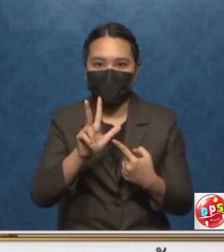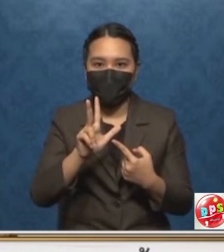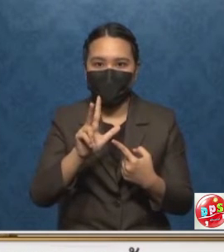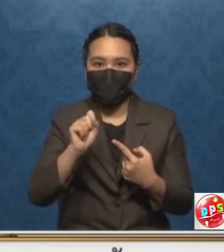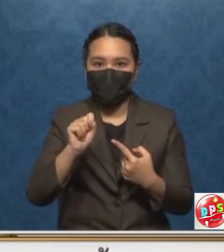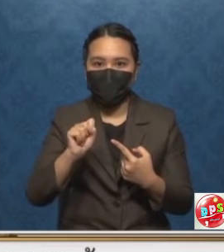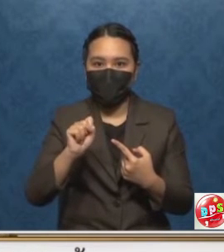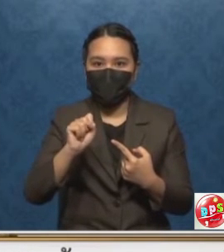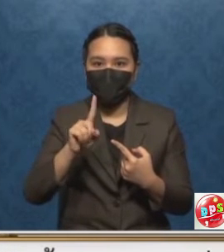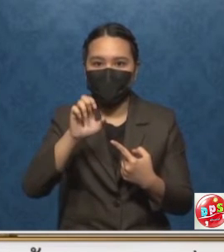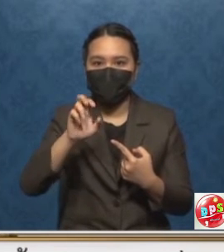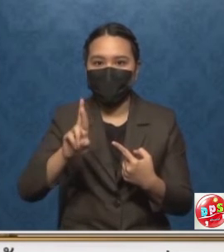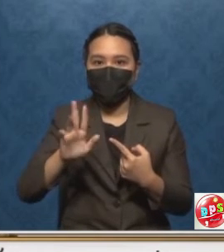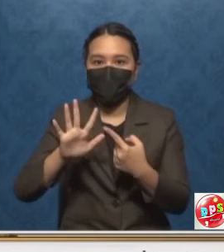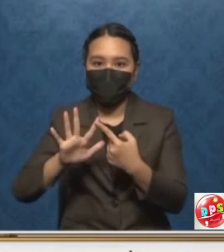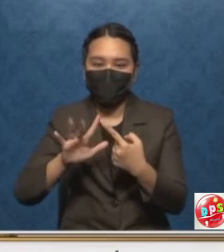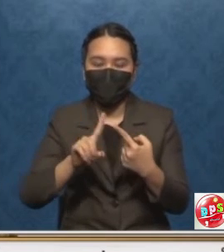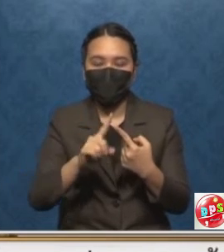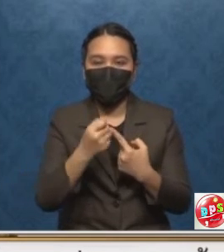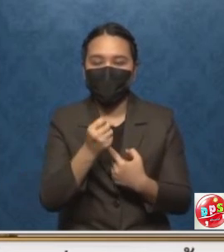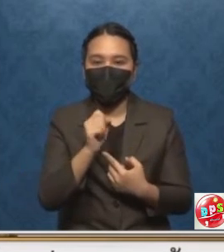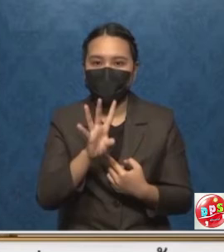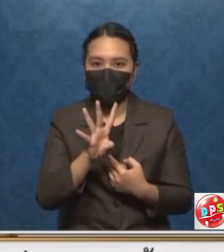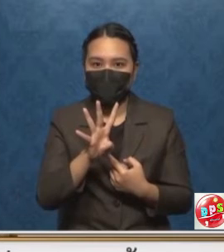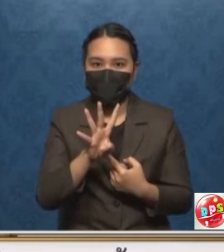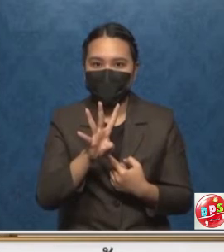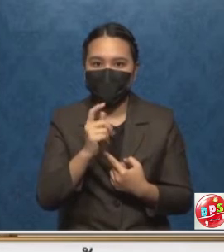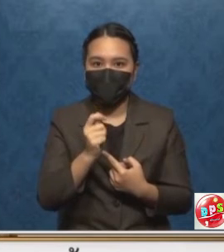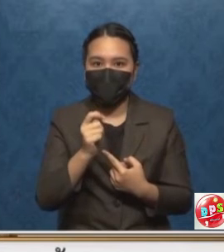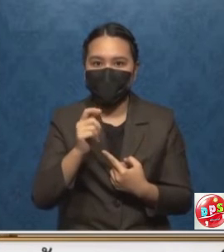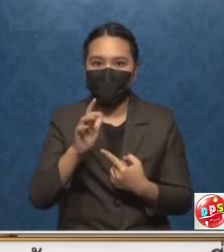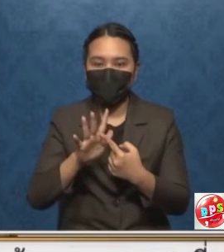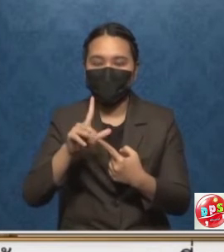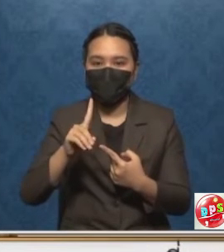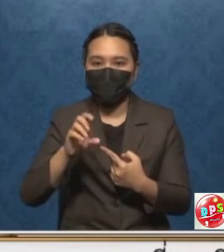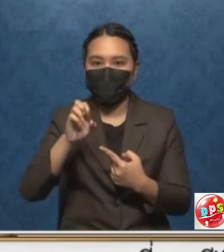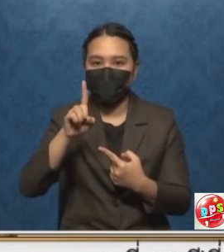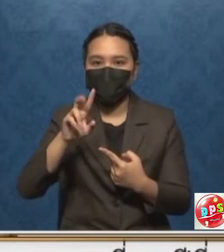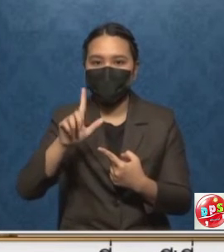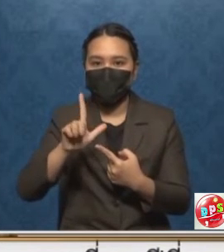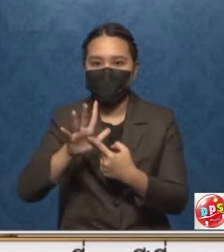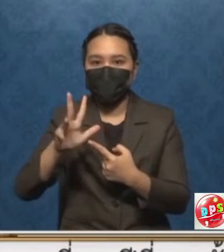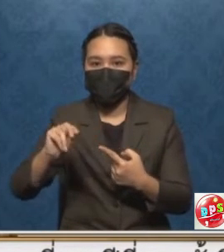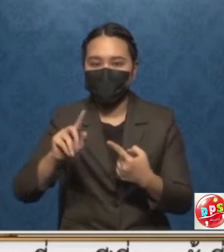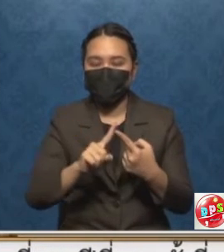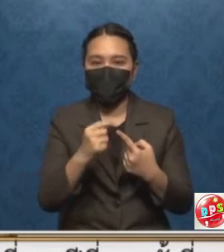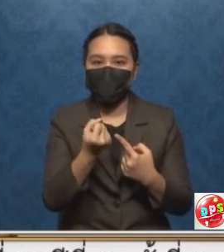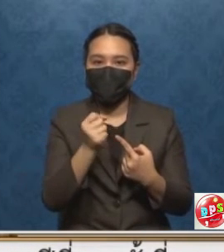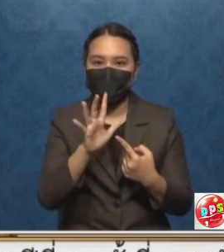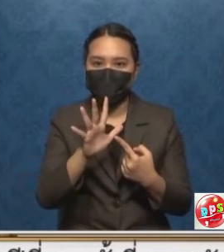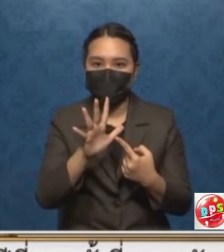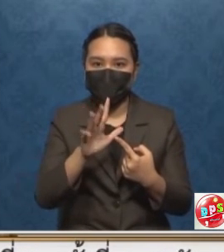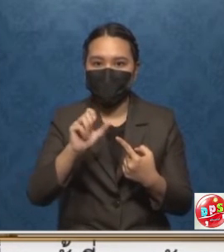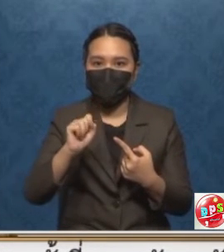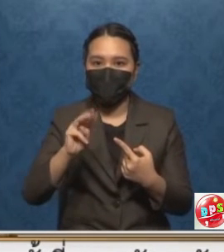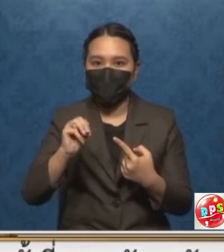ายสีระเจนจาคะ14. นายอาดีลัน อาลีอสฮะ15. นาย